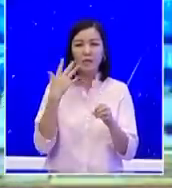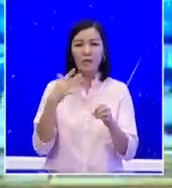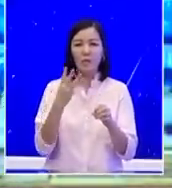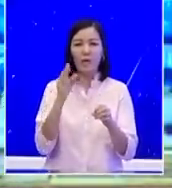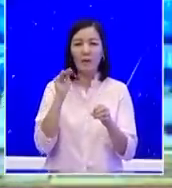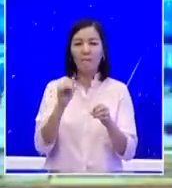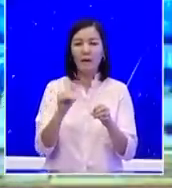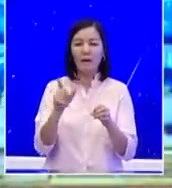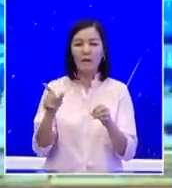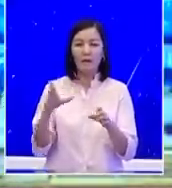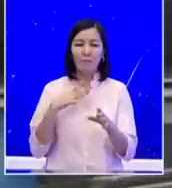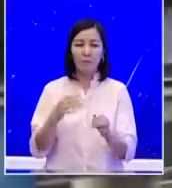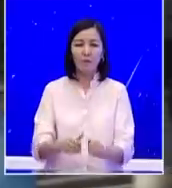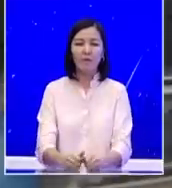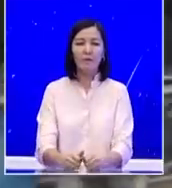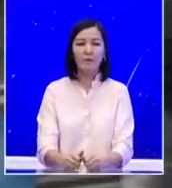мыңнан асады.